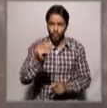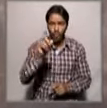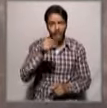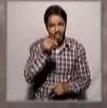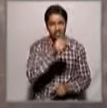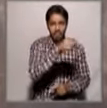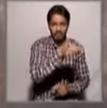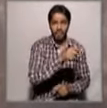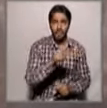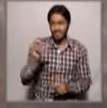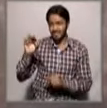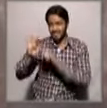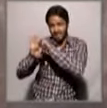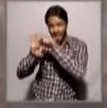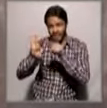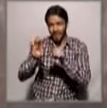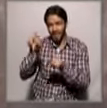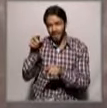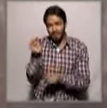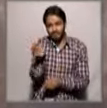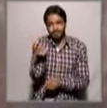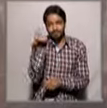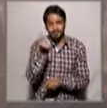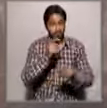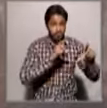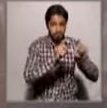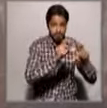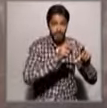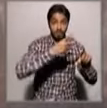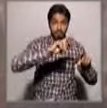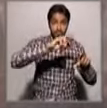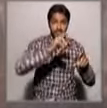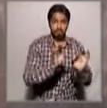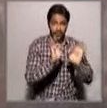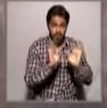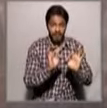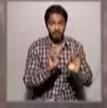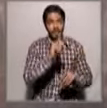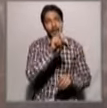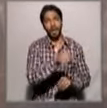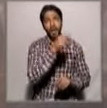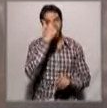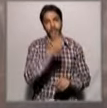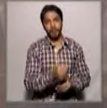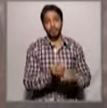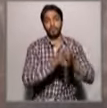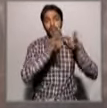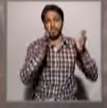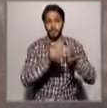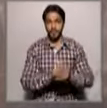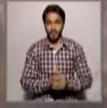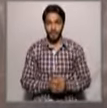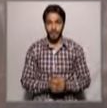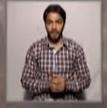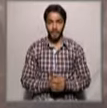والأولى تركه يعني الإسلام فلسفته هي حركة المال، لا يجوز لمال أن يمكث